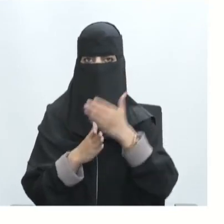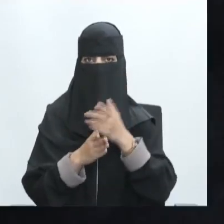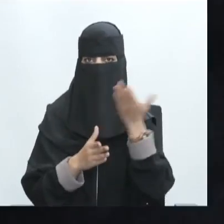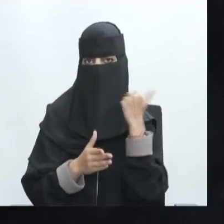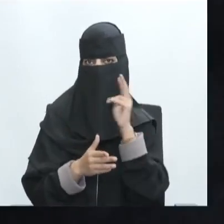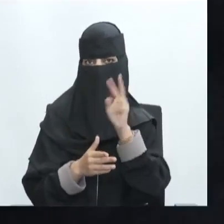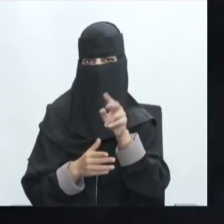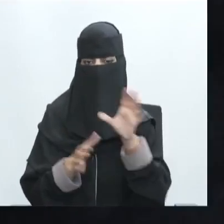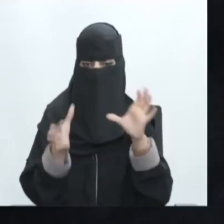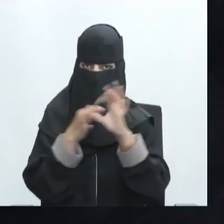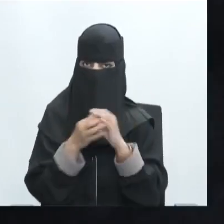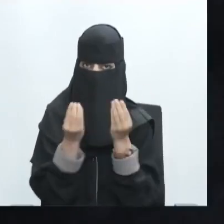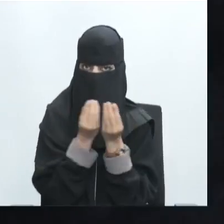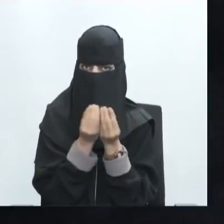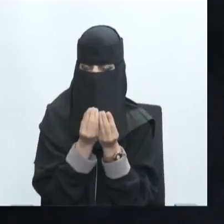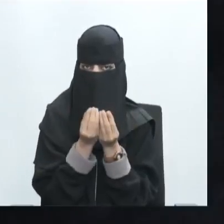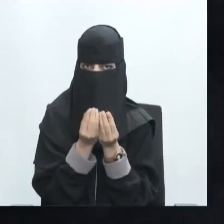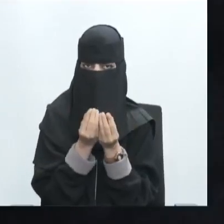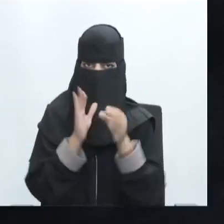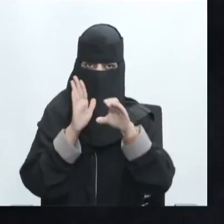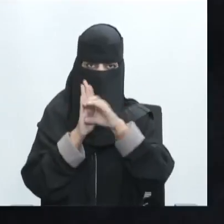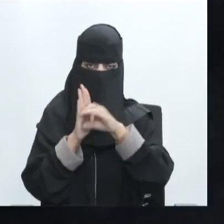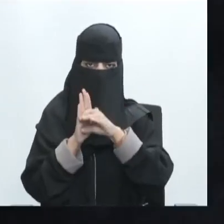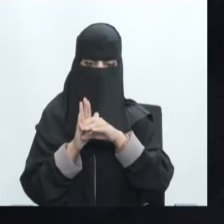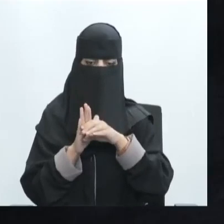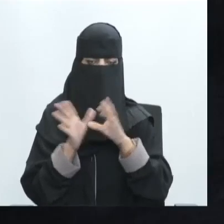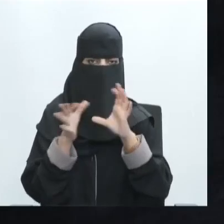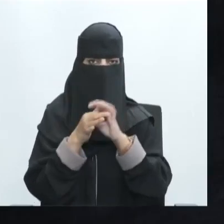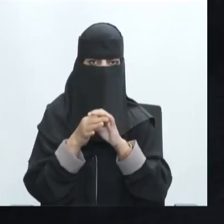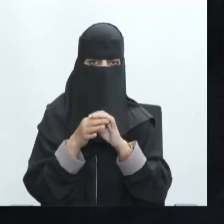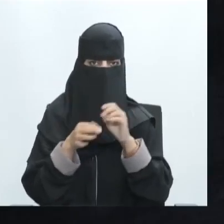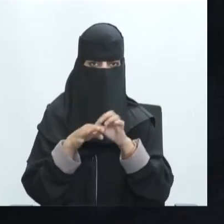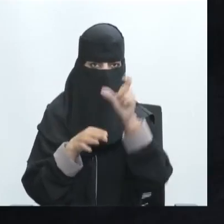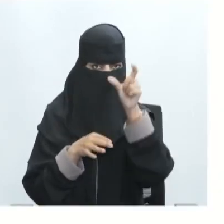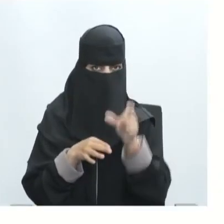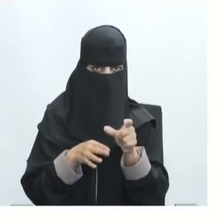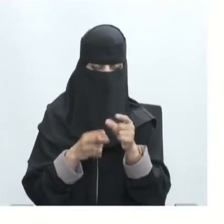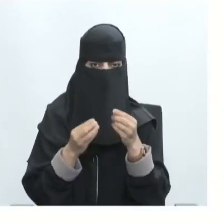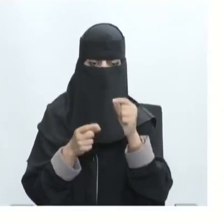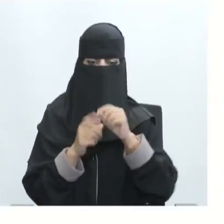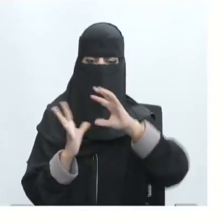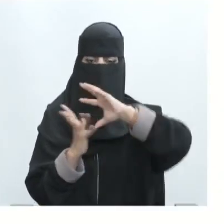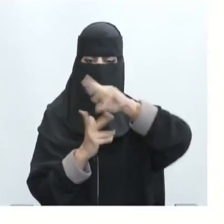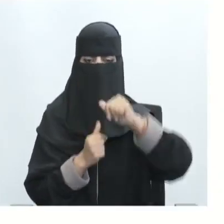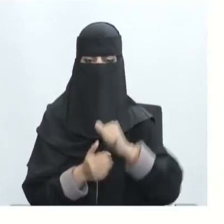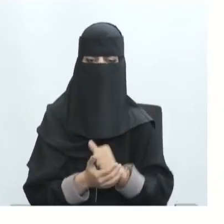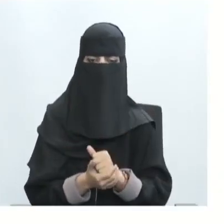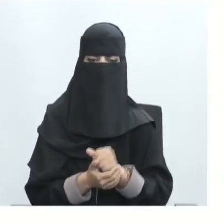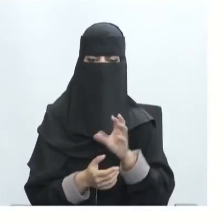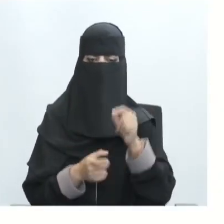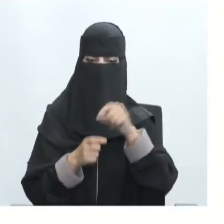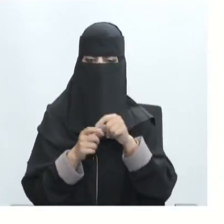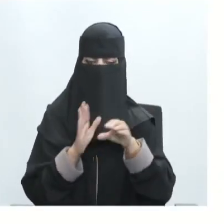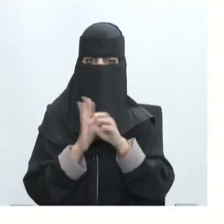سالته قبل قليل مرتبط بالفقره بتلك الفقره علاقه الانسان بالعالم علاقه الانسان بالعالم ليست